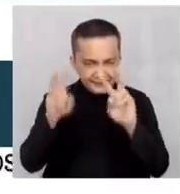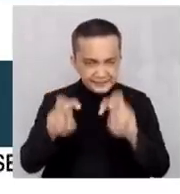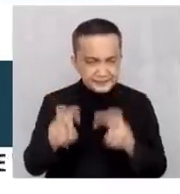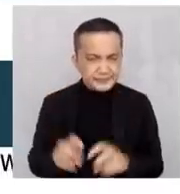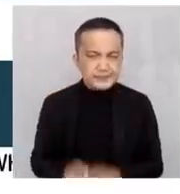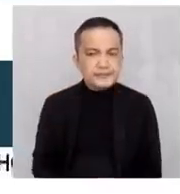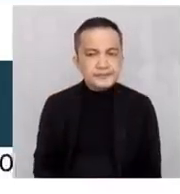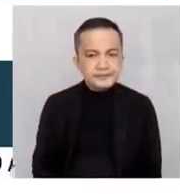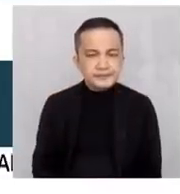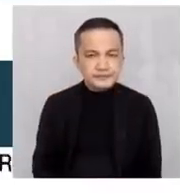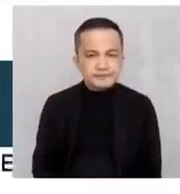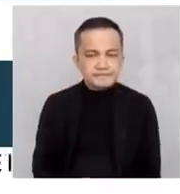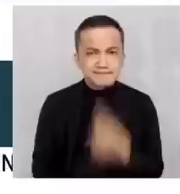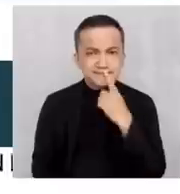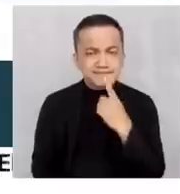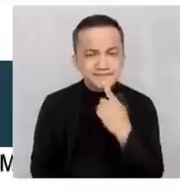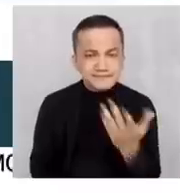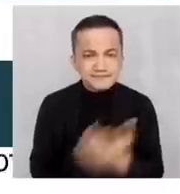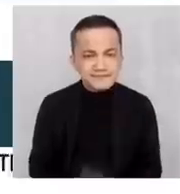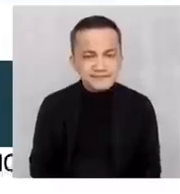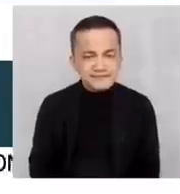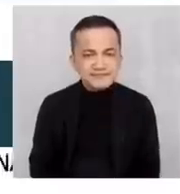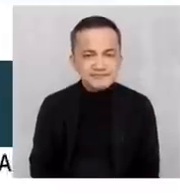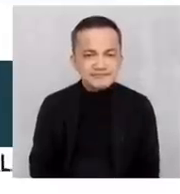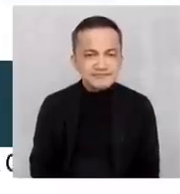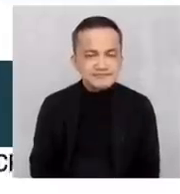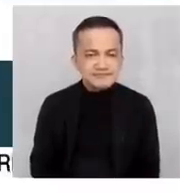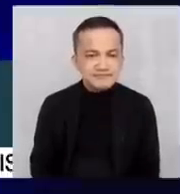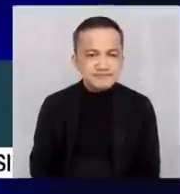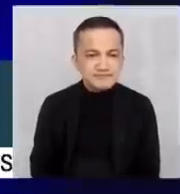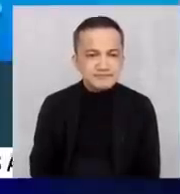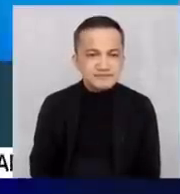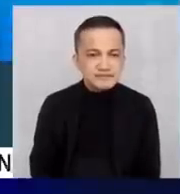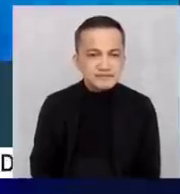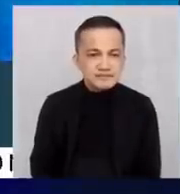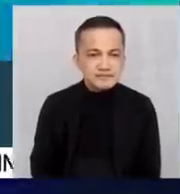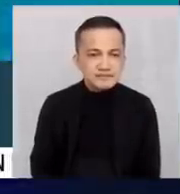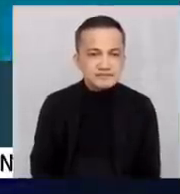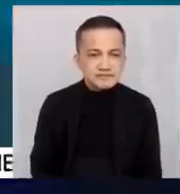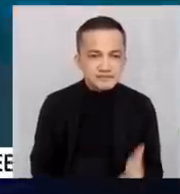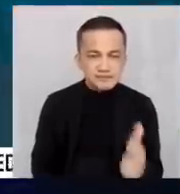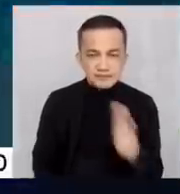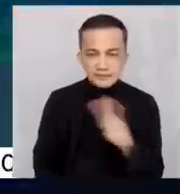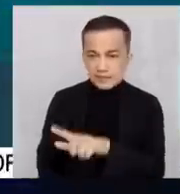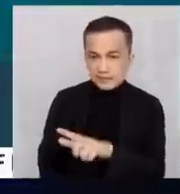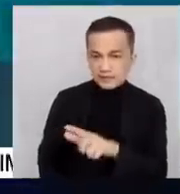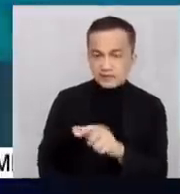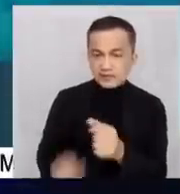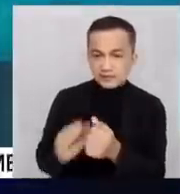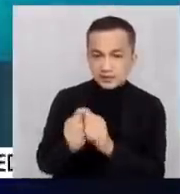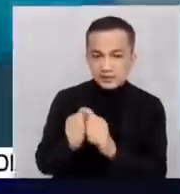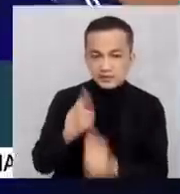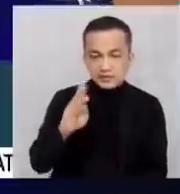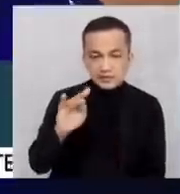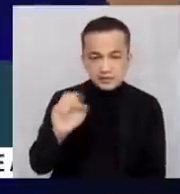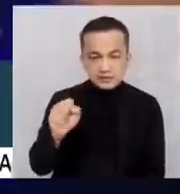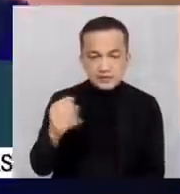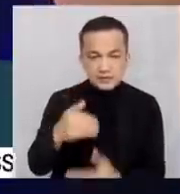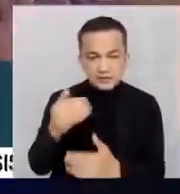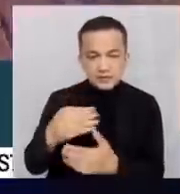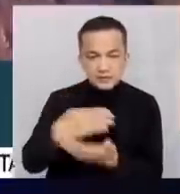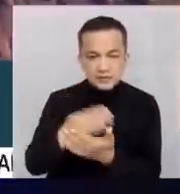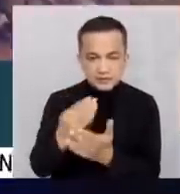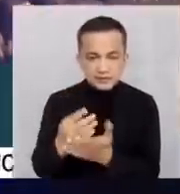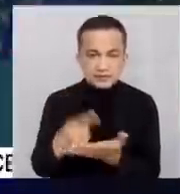Your thoughts on that? Well, so, yes, that magiging, magiging basihan din natin for the next budget hearing